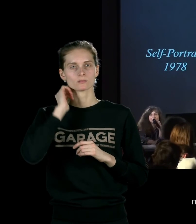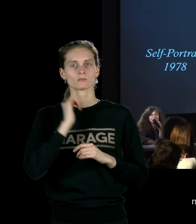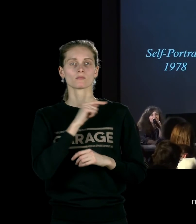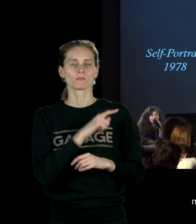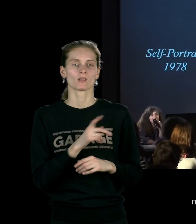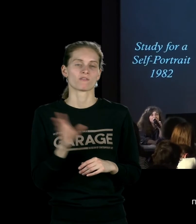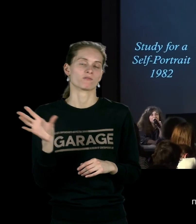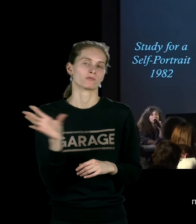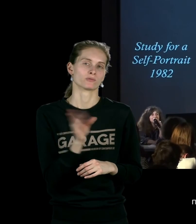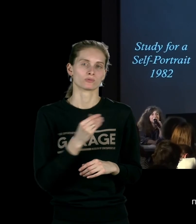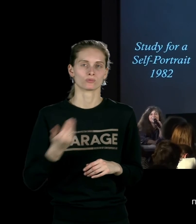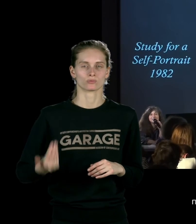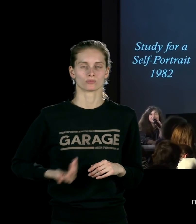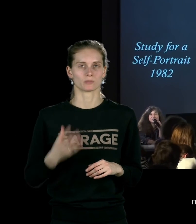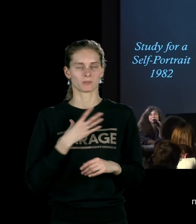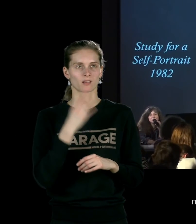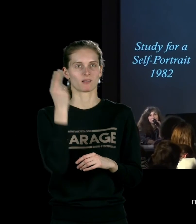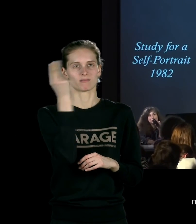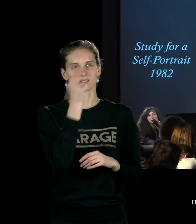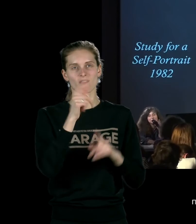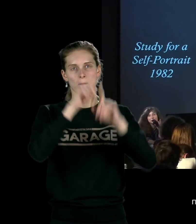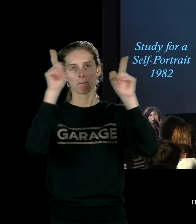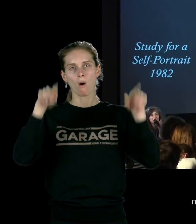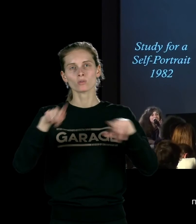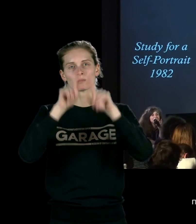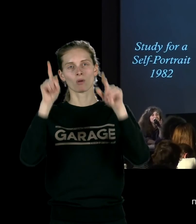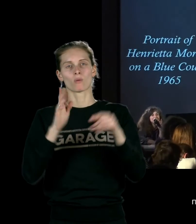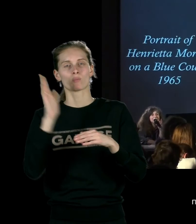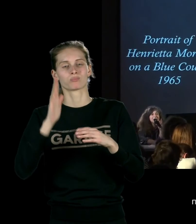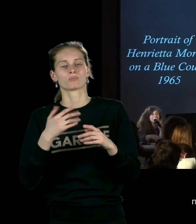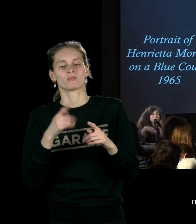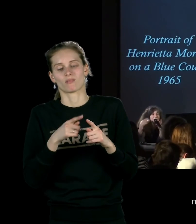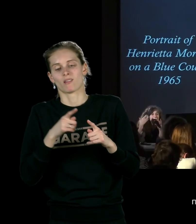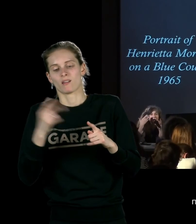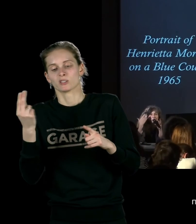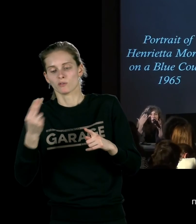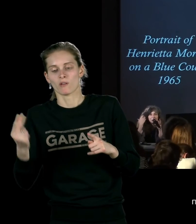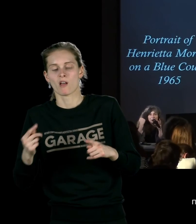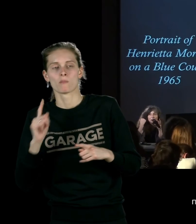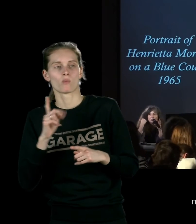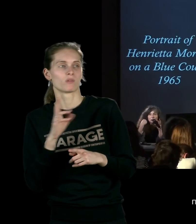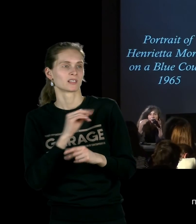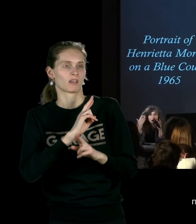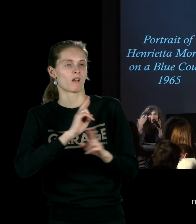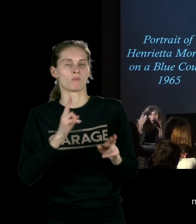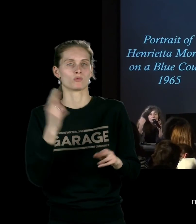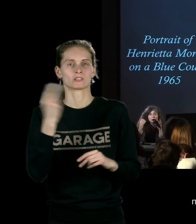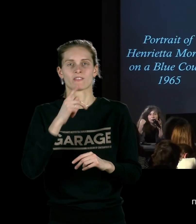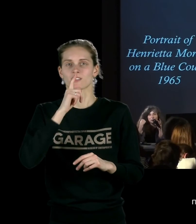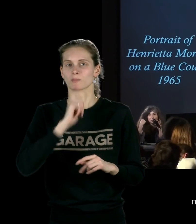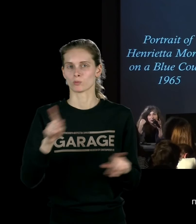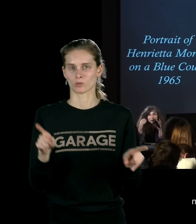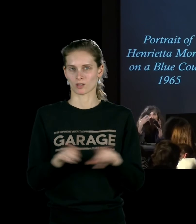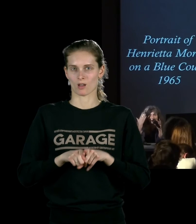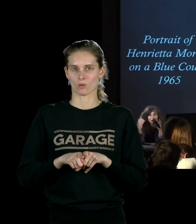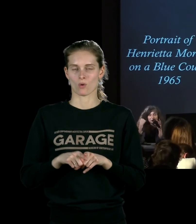что сейчас некого больше было рисовать, и потому что это всегда то, что у человека всегда... И потому что, видимо, с проблемой удержать свой